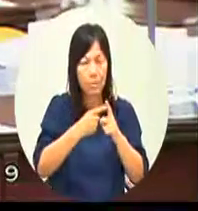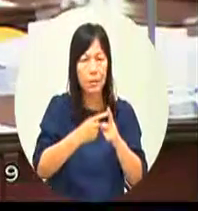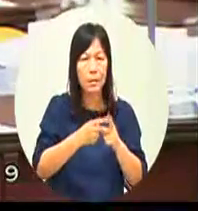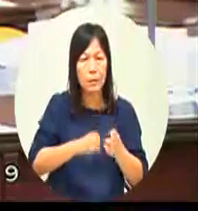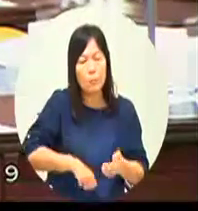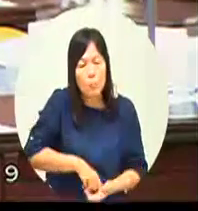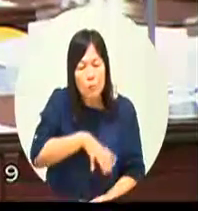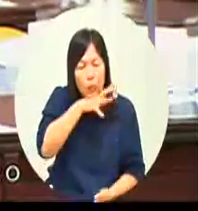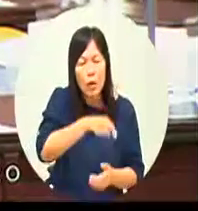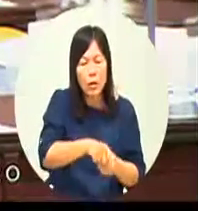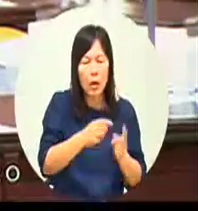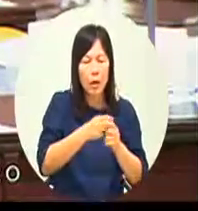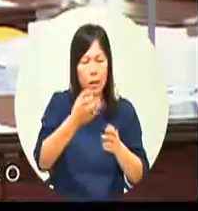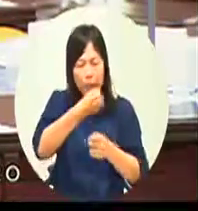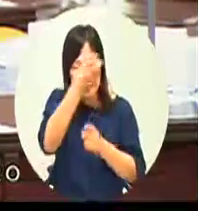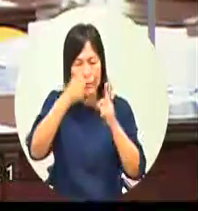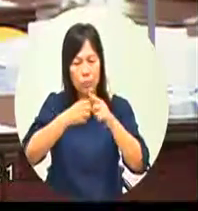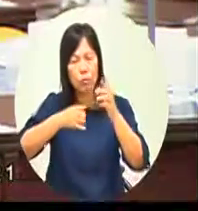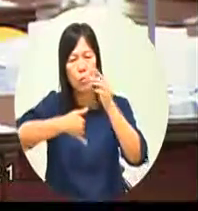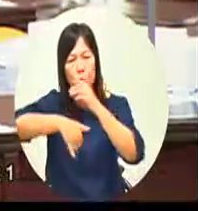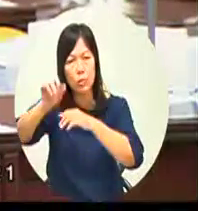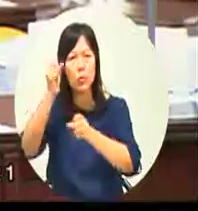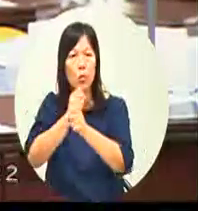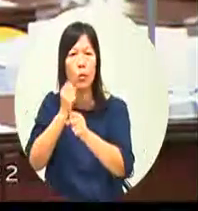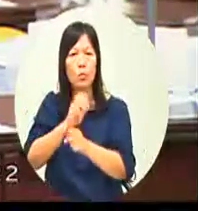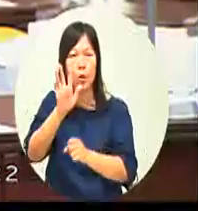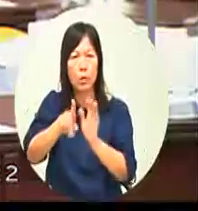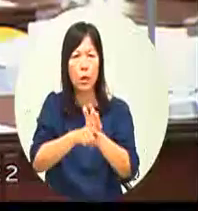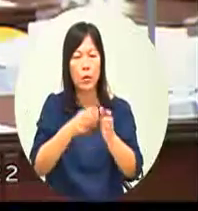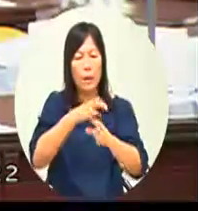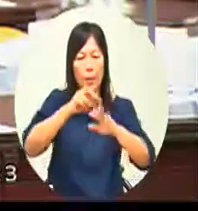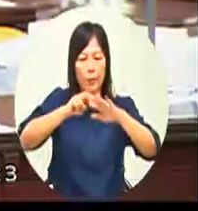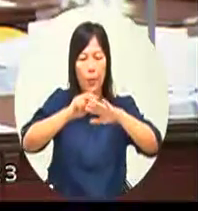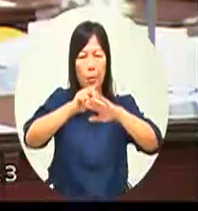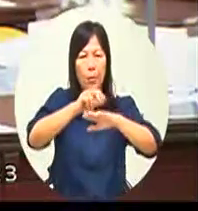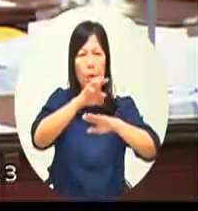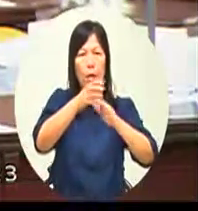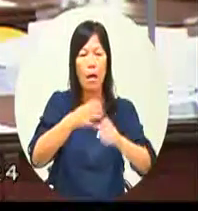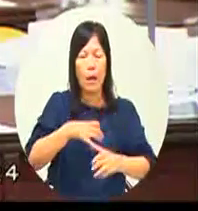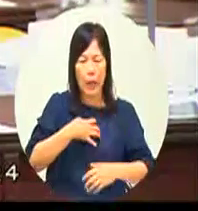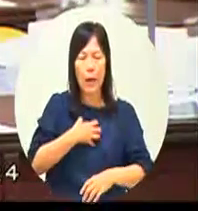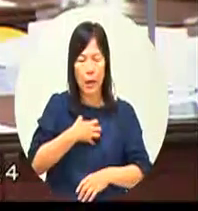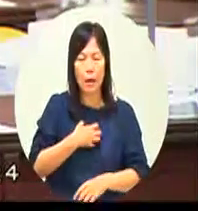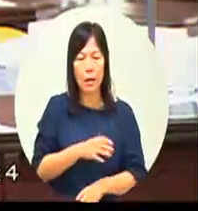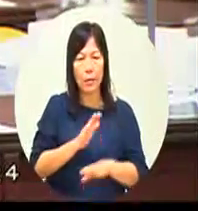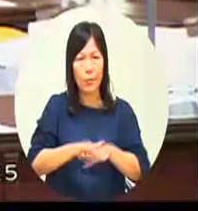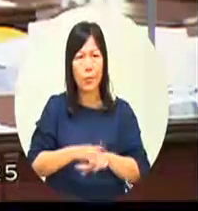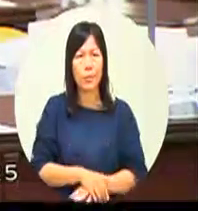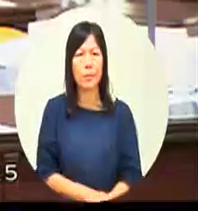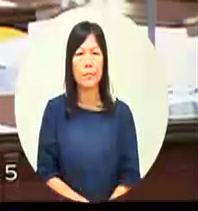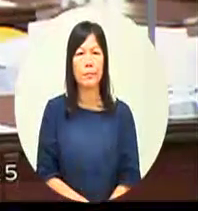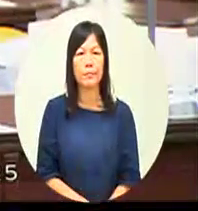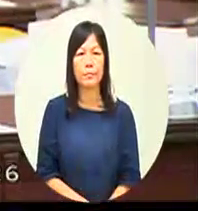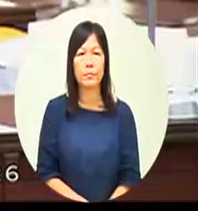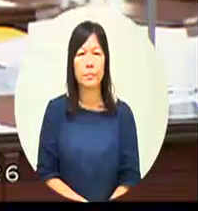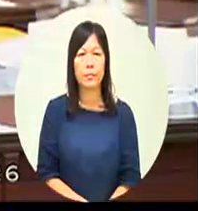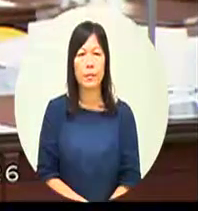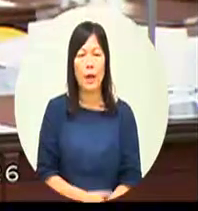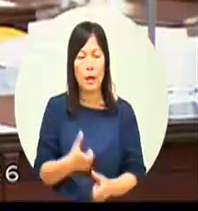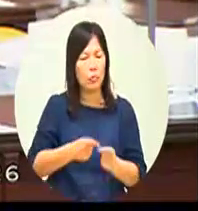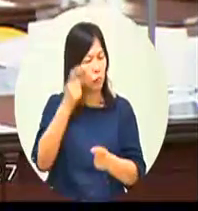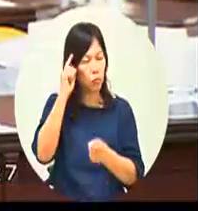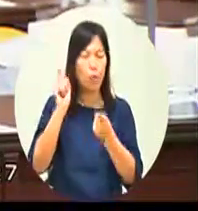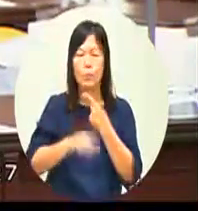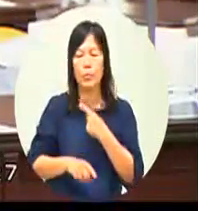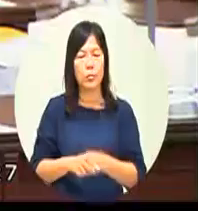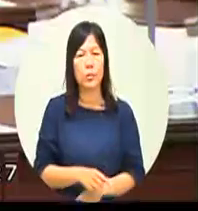年拢处理啊嘛，对不对？你啊长辈对不对？你过去爬下楼梯对不对？吼、哦，咱讲实的嘛是一个啊，做不理想